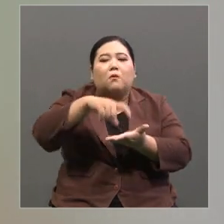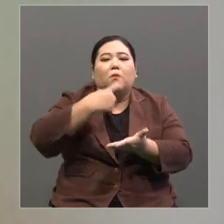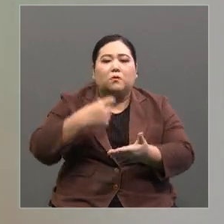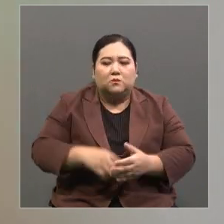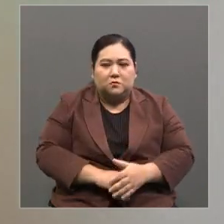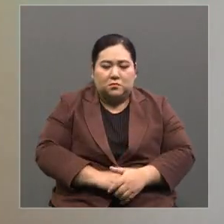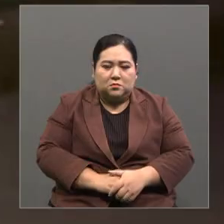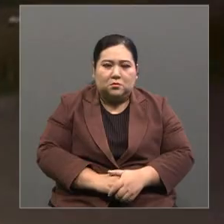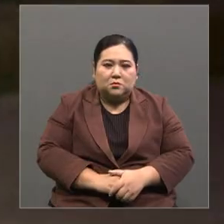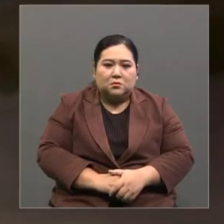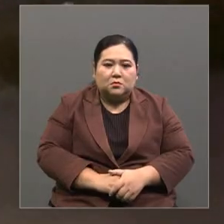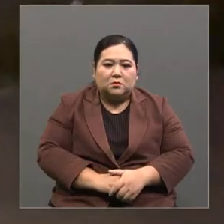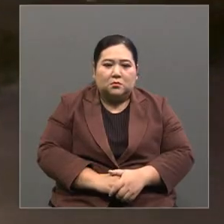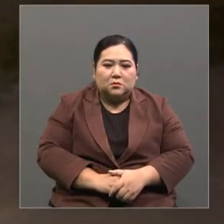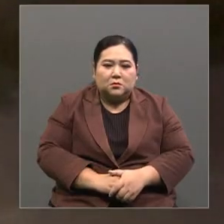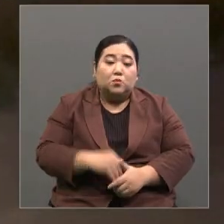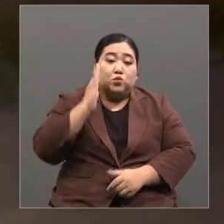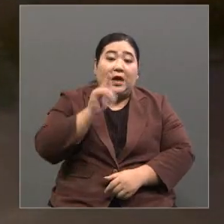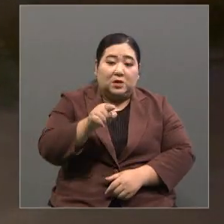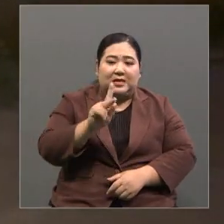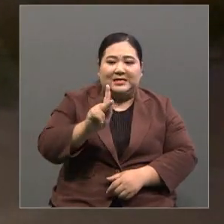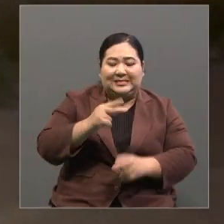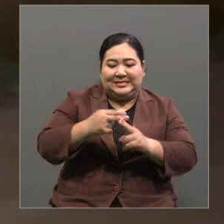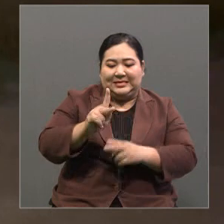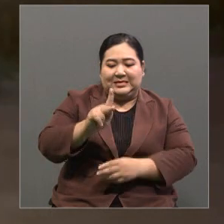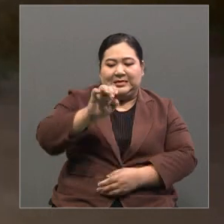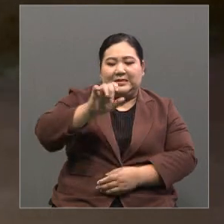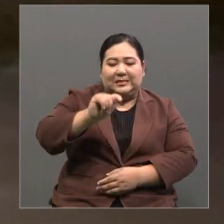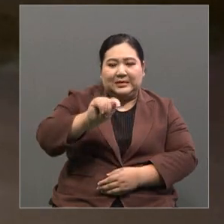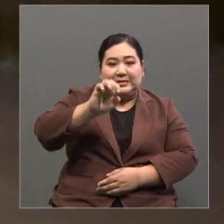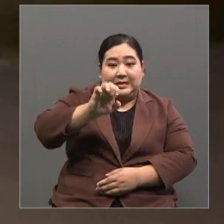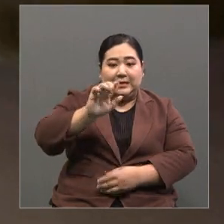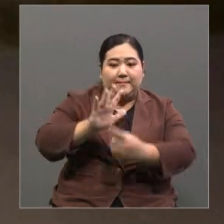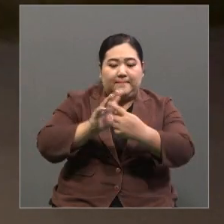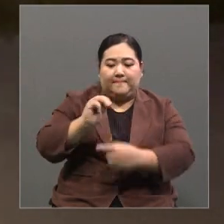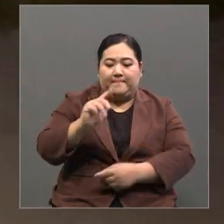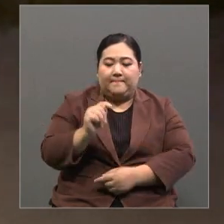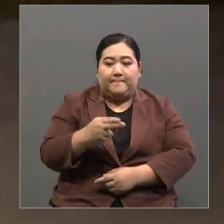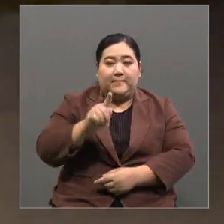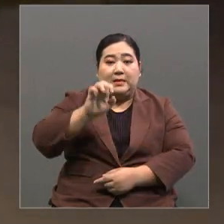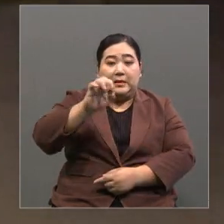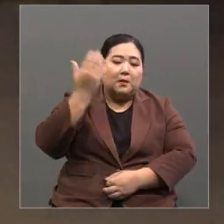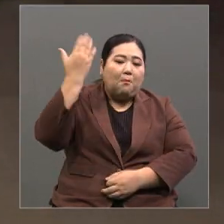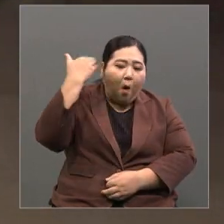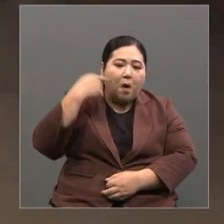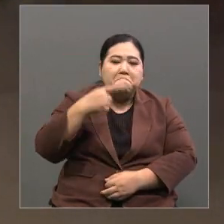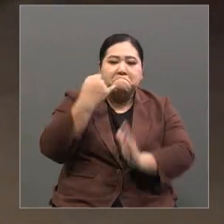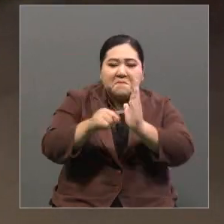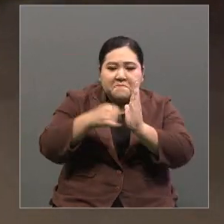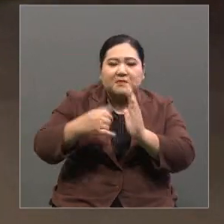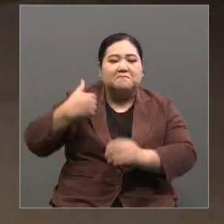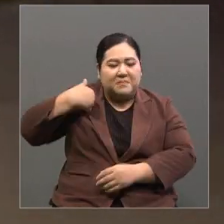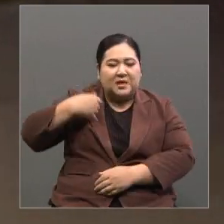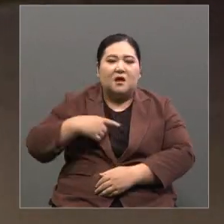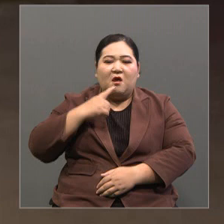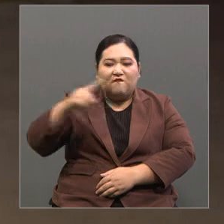ทีนี้มาดูประวัติของนายกิติเมธีกันบ้างพบว่าตั้งแต่ปี2550จนถึงปัจจุบันเนี่ยเคยถูกแจ้งความดำเนินคดีค่ะ